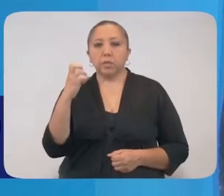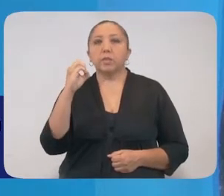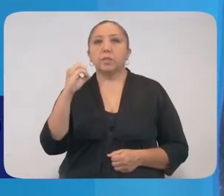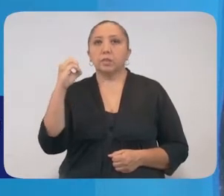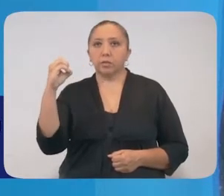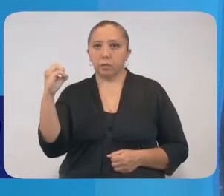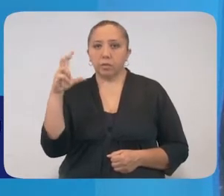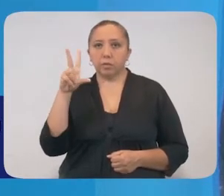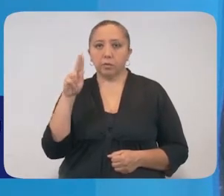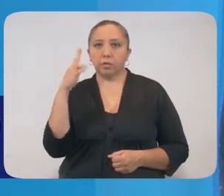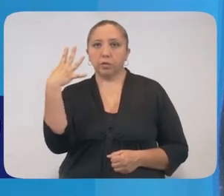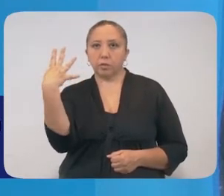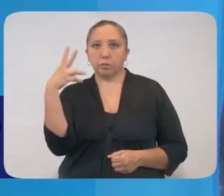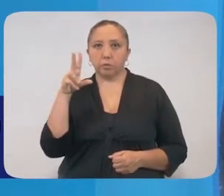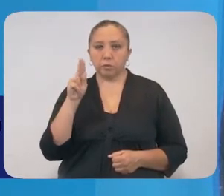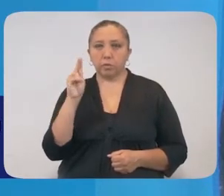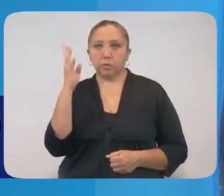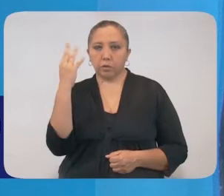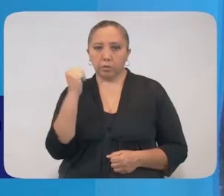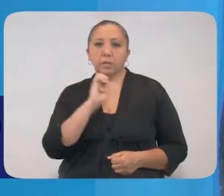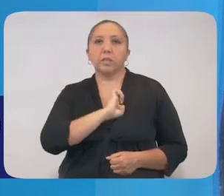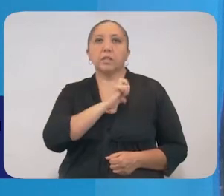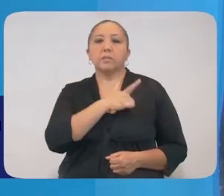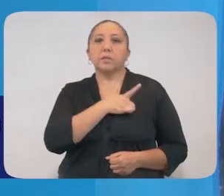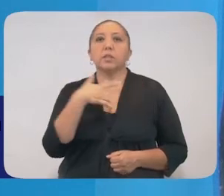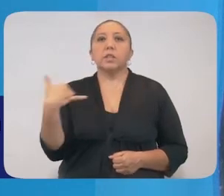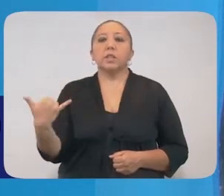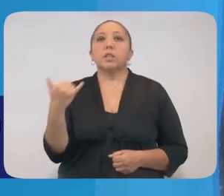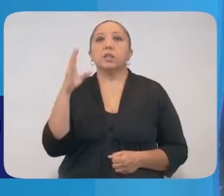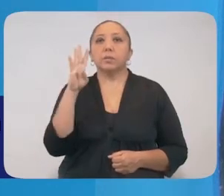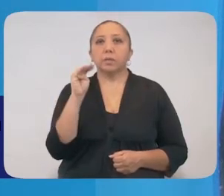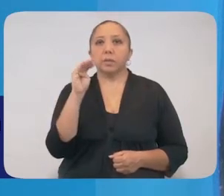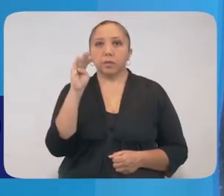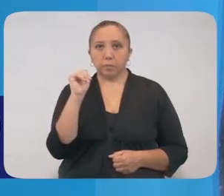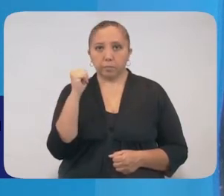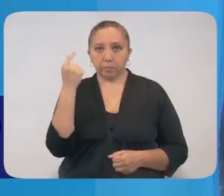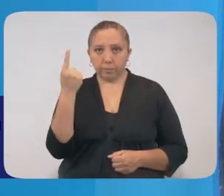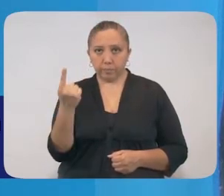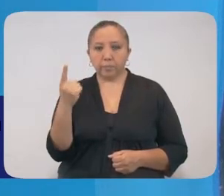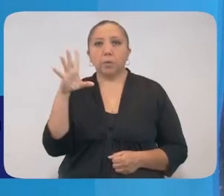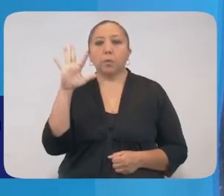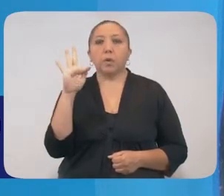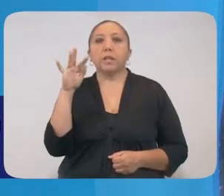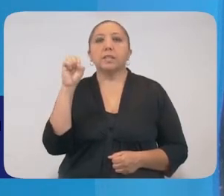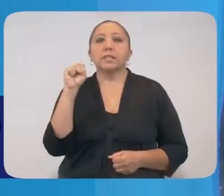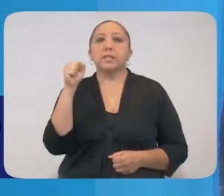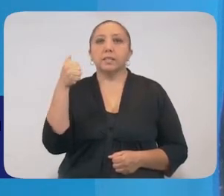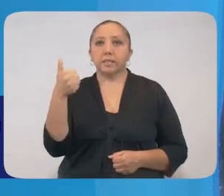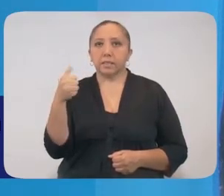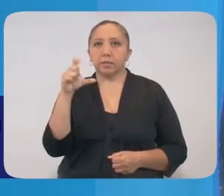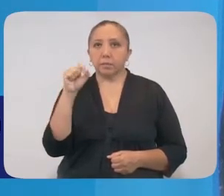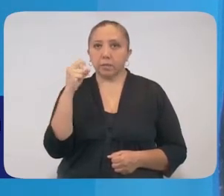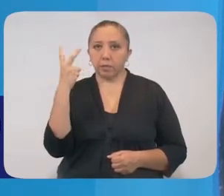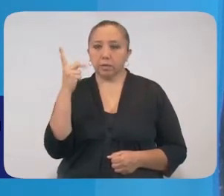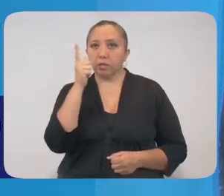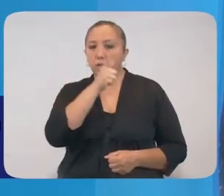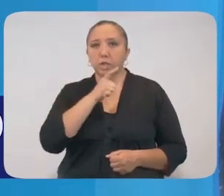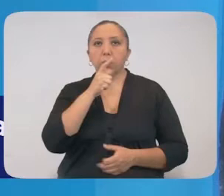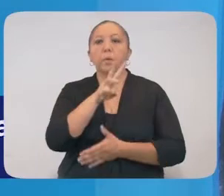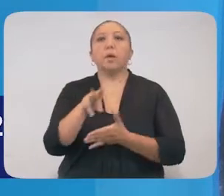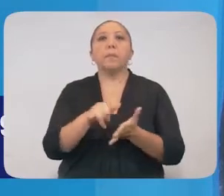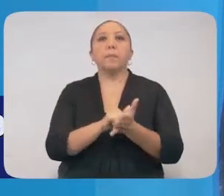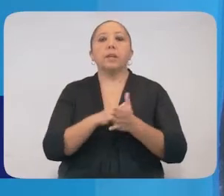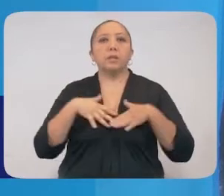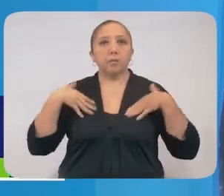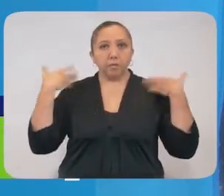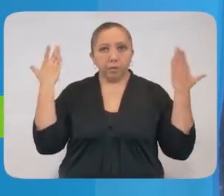yan diabetesti, talamil tu presión, hachpolok, yan talamil tu puxical, mash yan bei acheti, cáncer, beishan wa hachkus uz chamale, waku